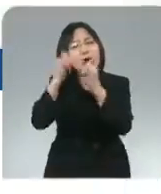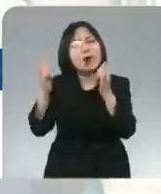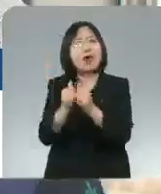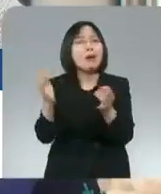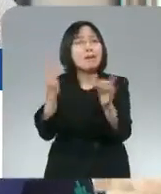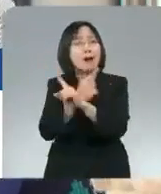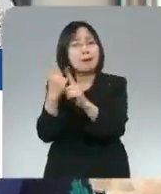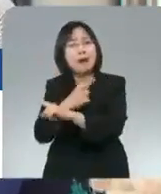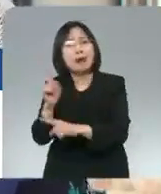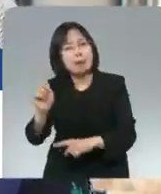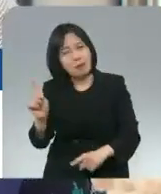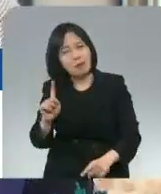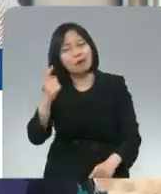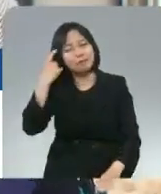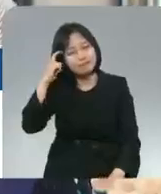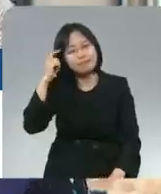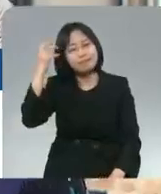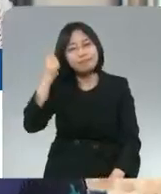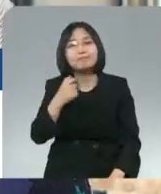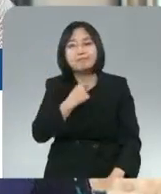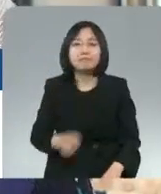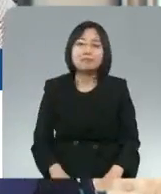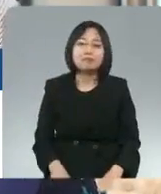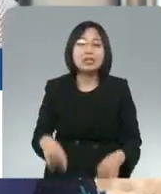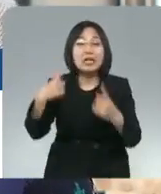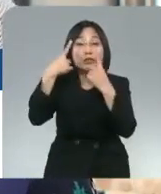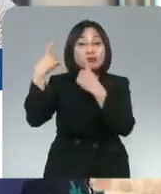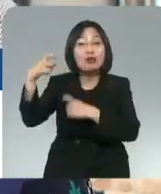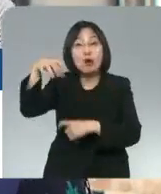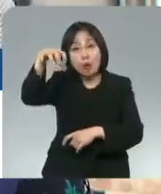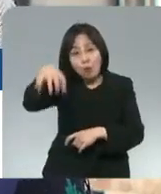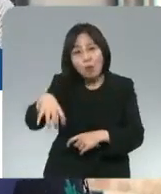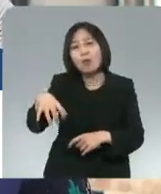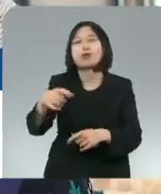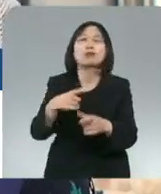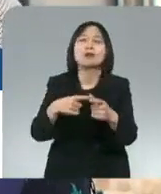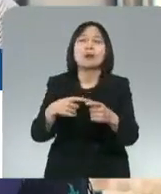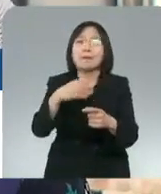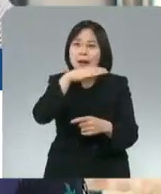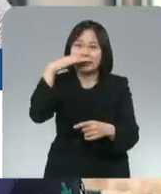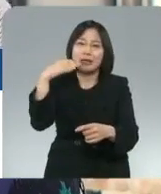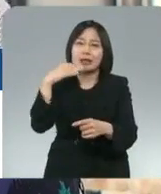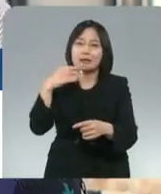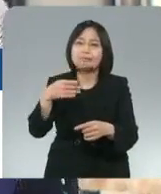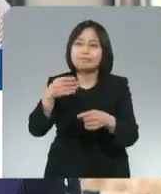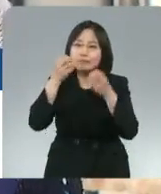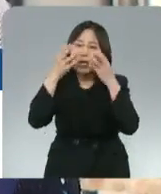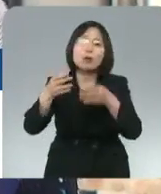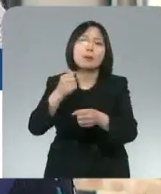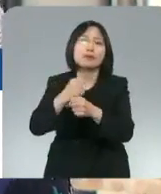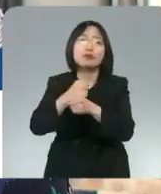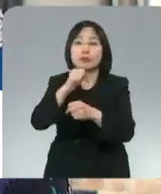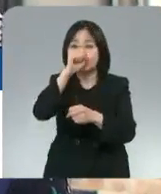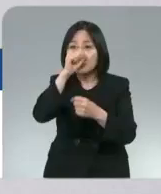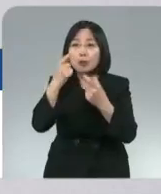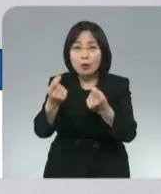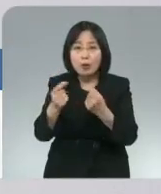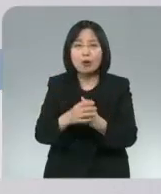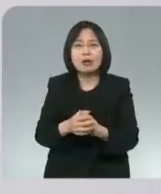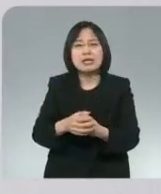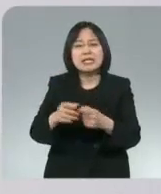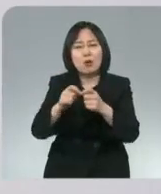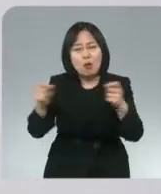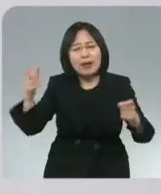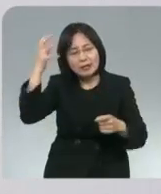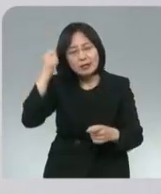sud coréenne ayant nous n'a souhaité que l'espace destiné à cet hommage sont bien aménagés pour qu'il permette de ne pas oublier